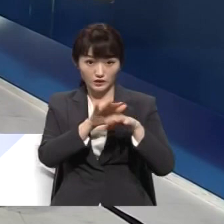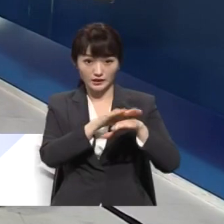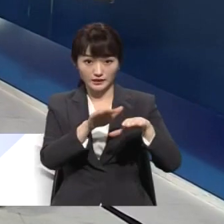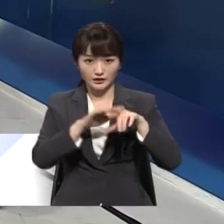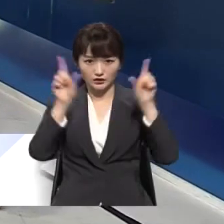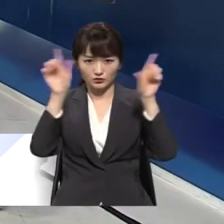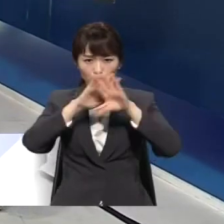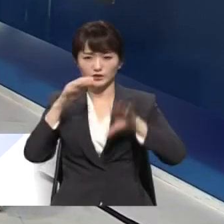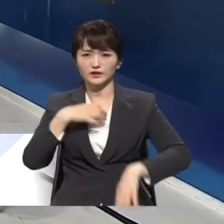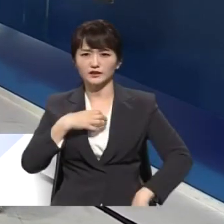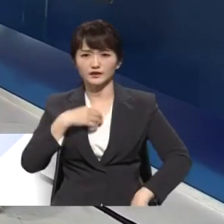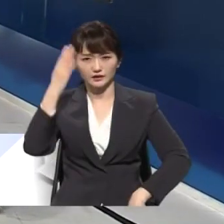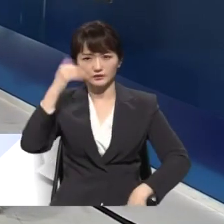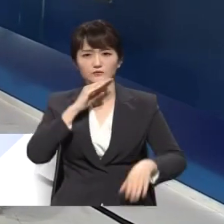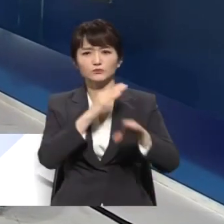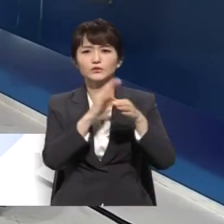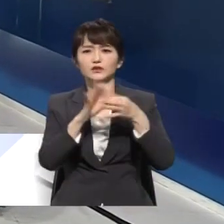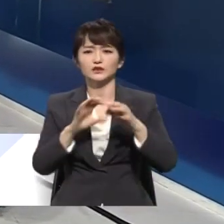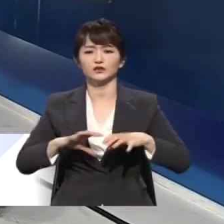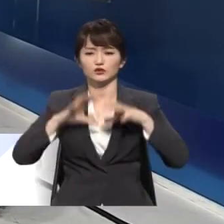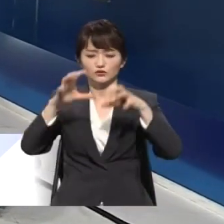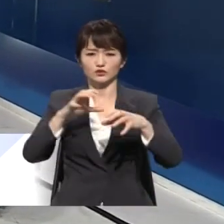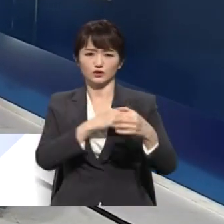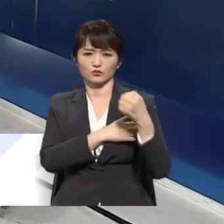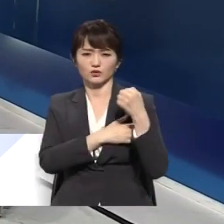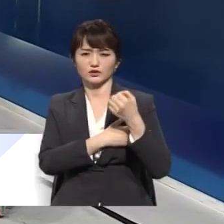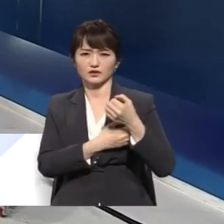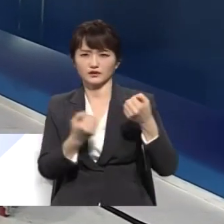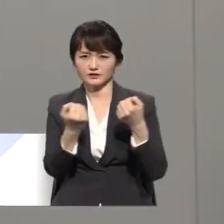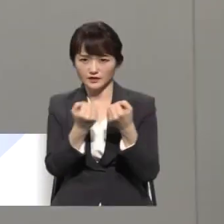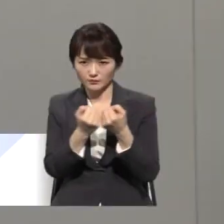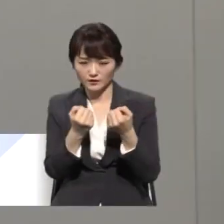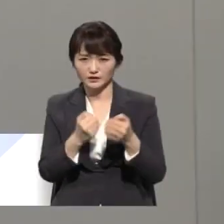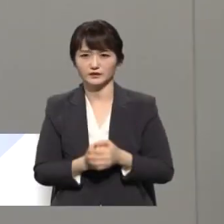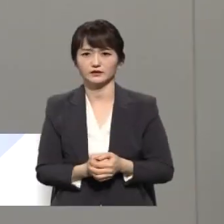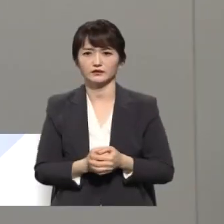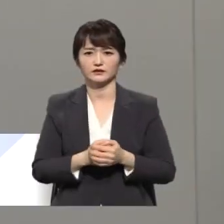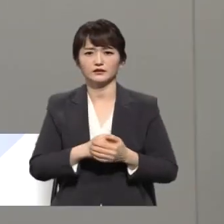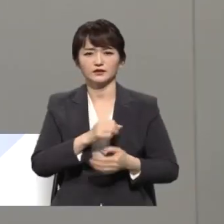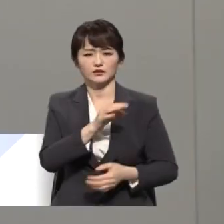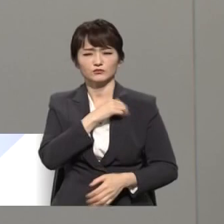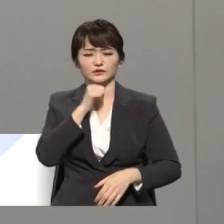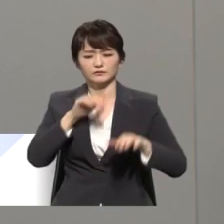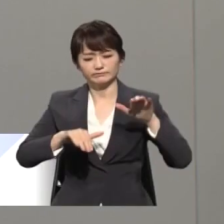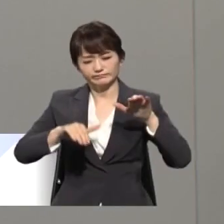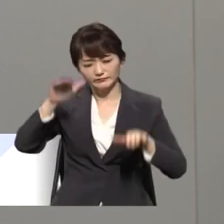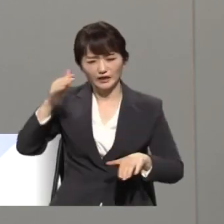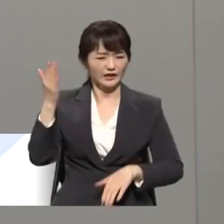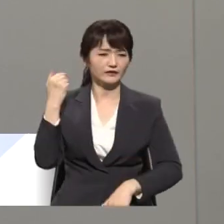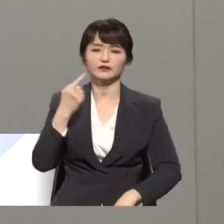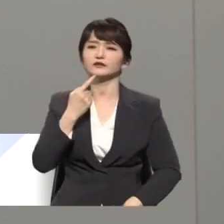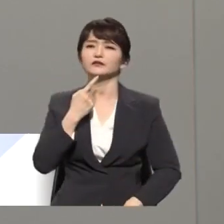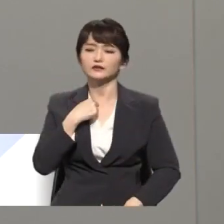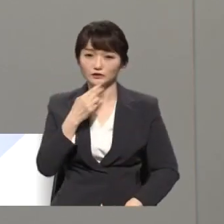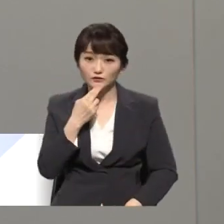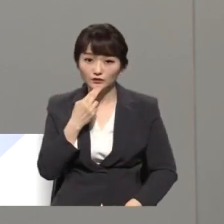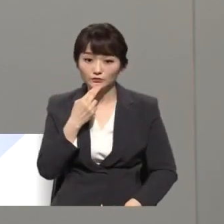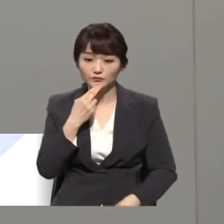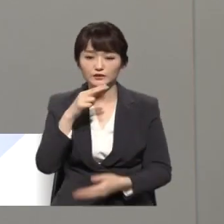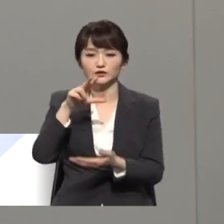임기 남북관계의 글로벌 패권경쟁을 양 국가까지 한번도 경험하지 못한 과제가 우리 앞에 놓여